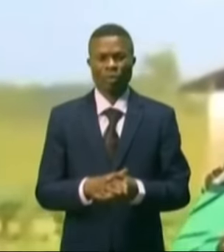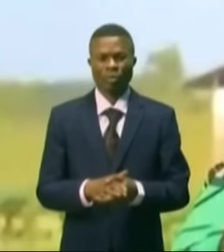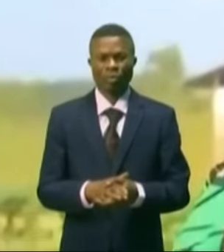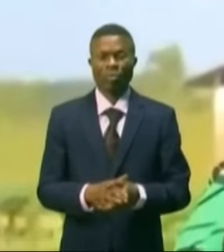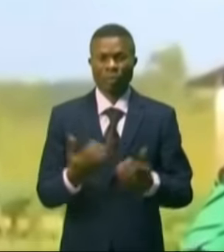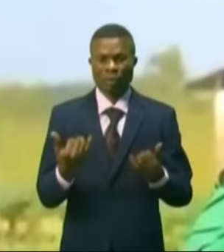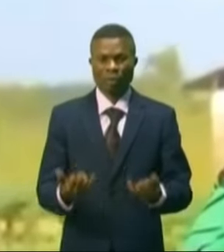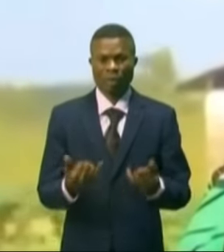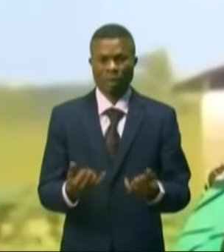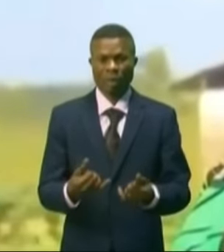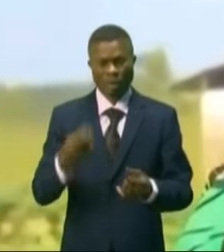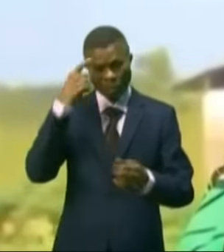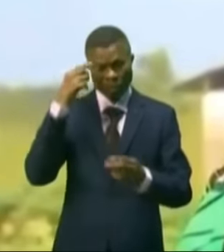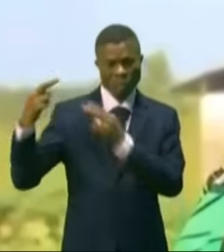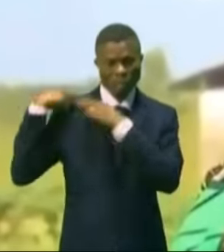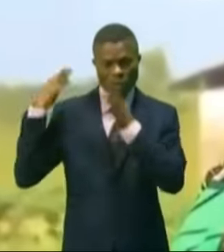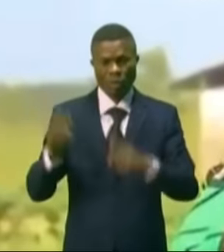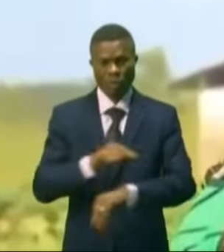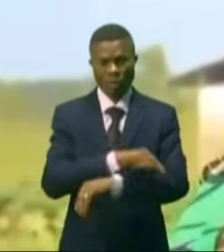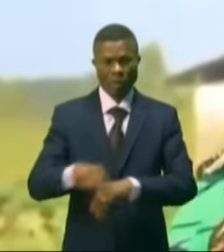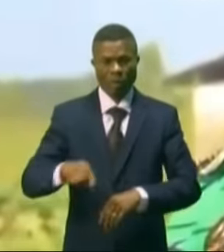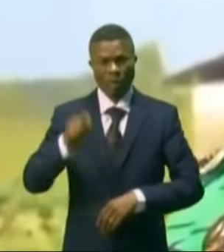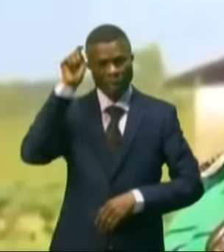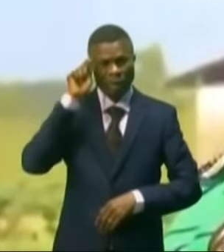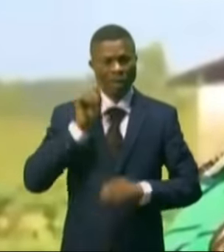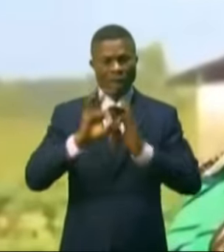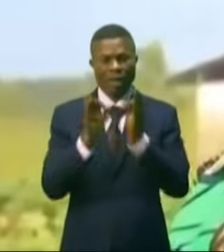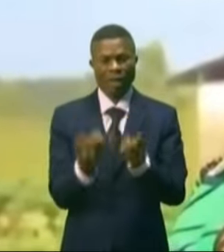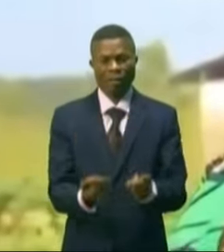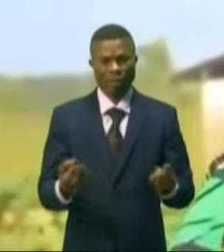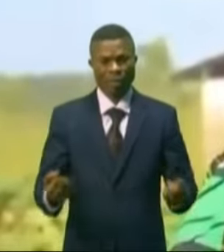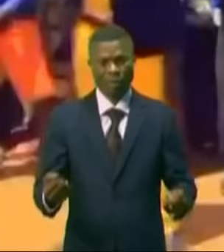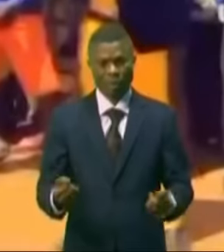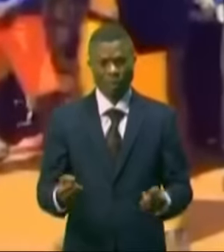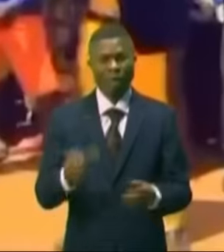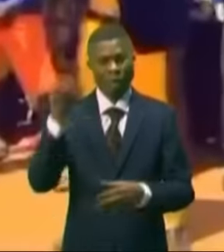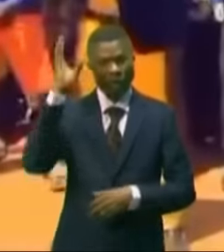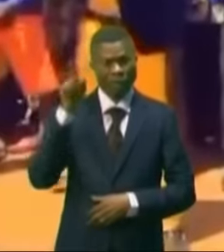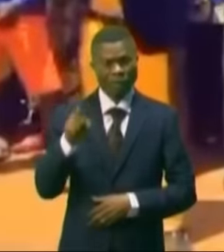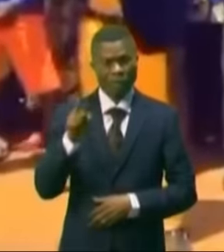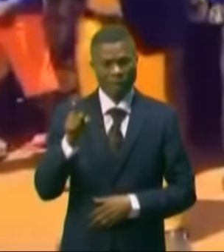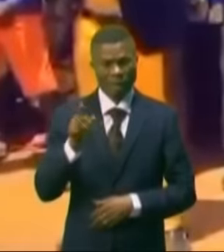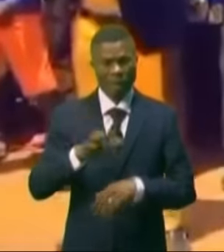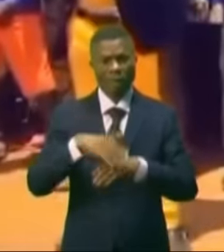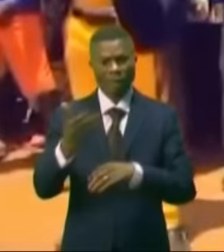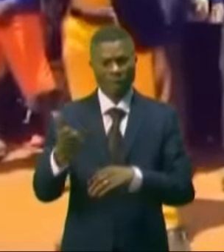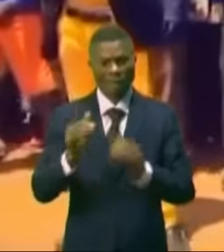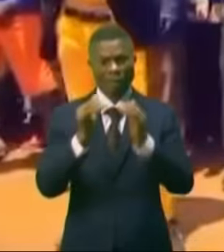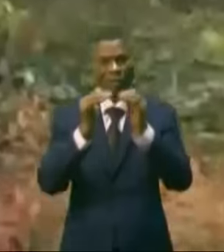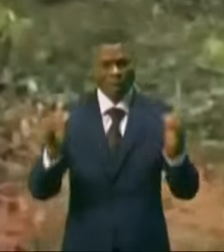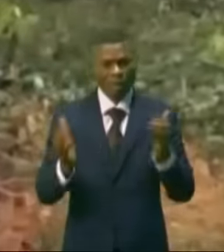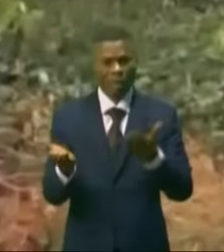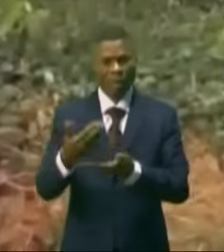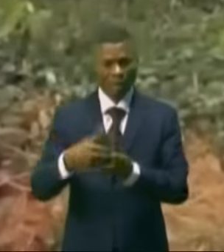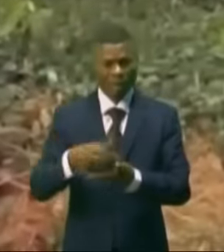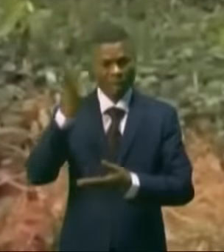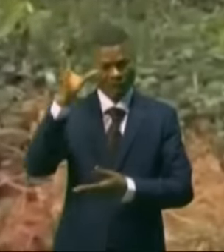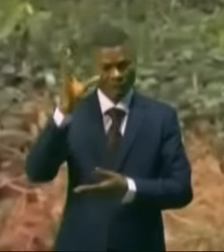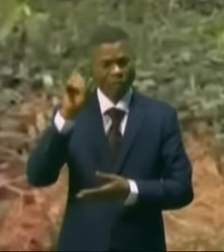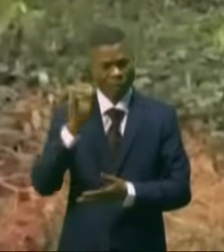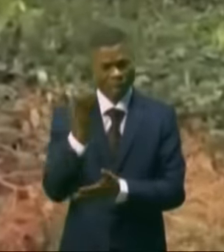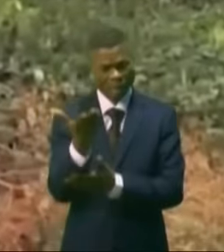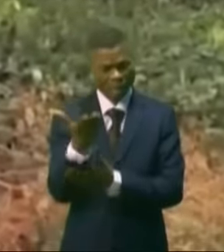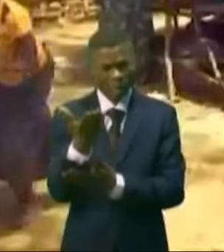Cependant, pour la responsable du bureau genre famille et enfants de cette chefferie, après la pacification, ces villages nécessitent